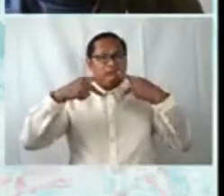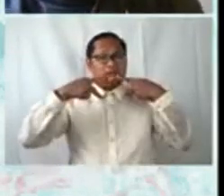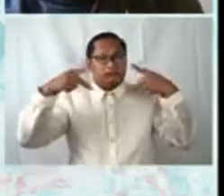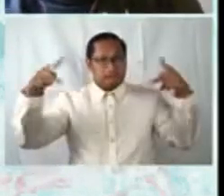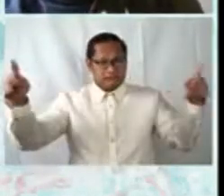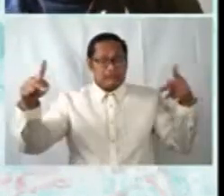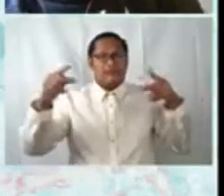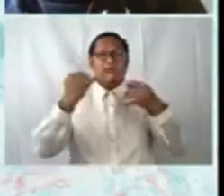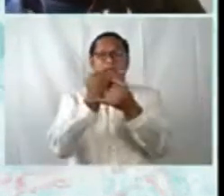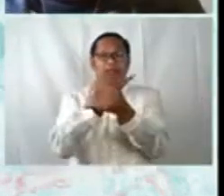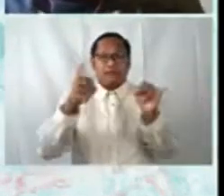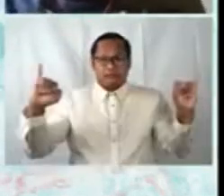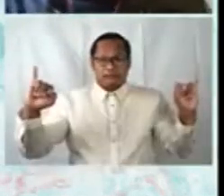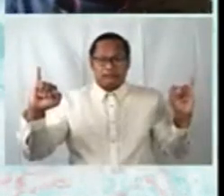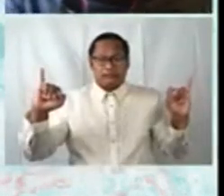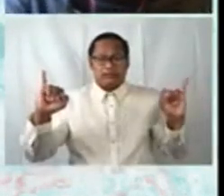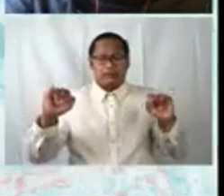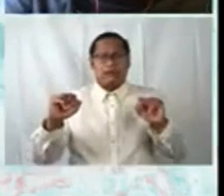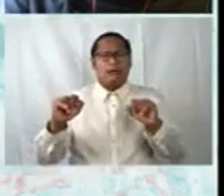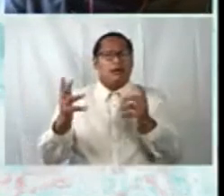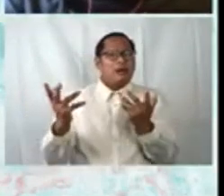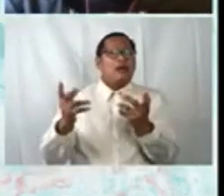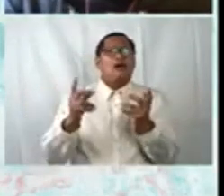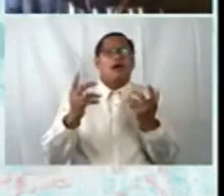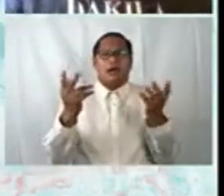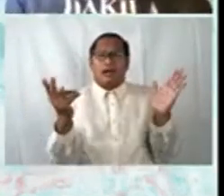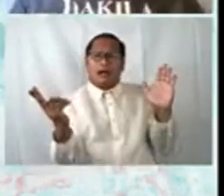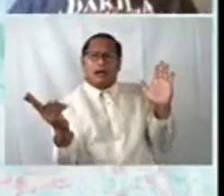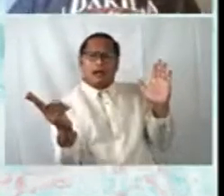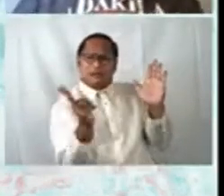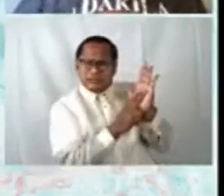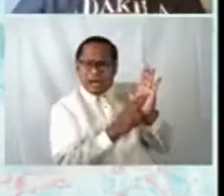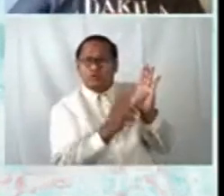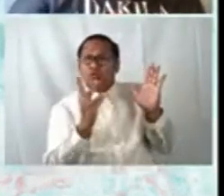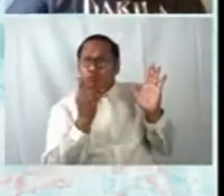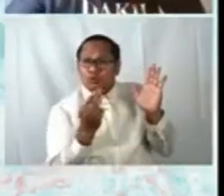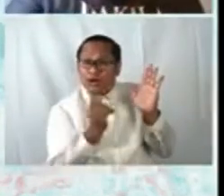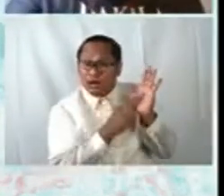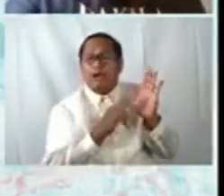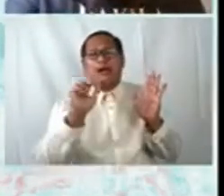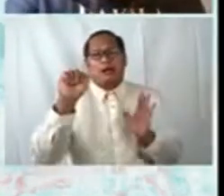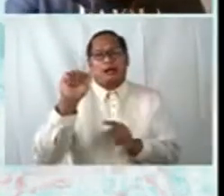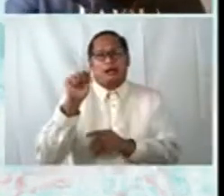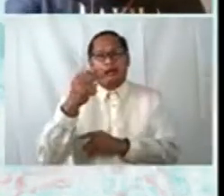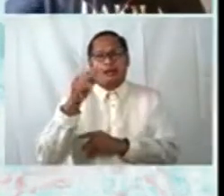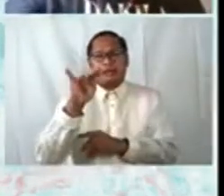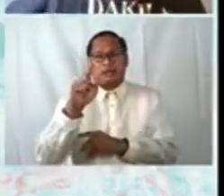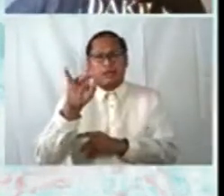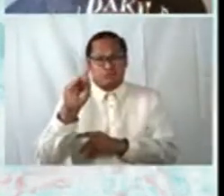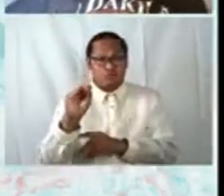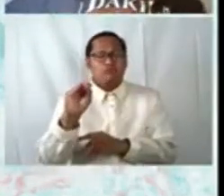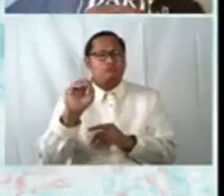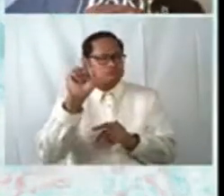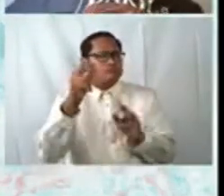independence. At ito, pirmado ni Aguinaldo. No, pirmado ni Aguinaldo.